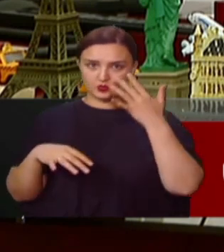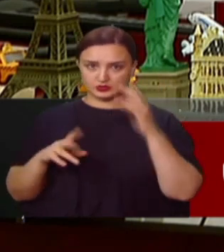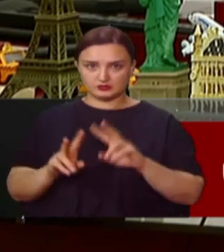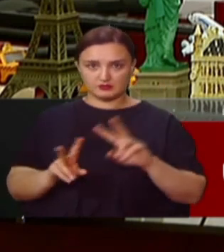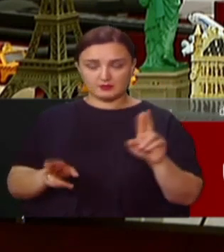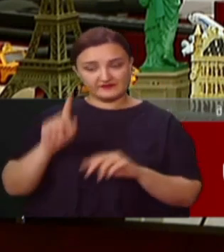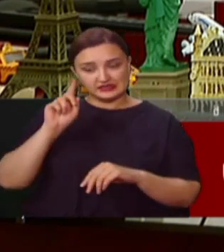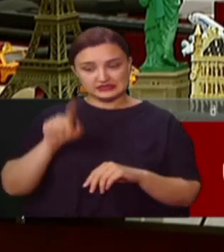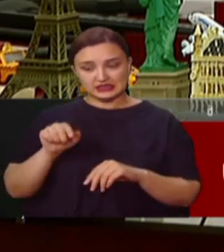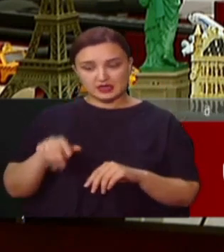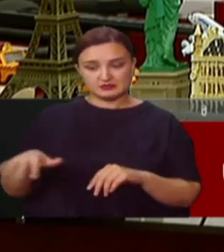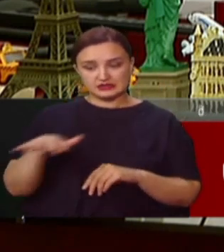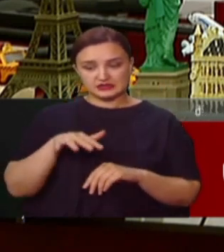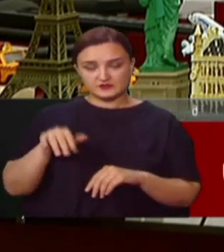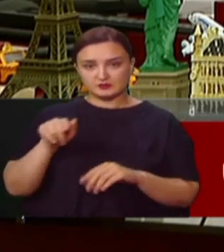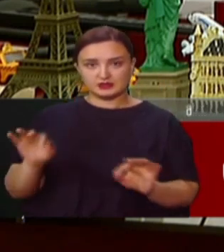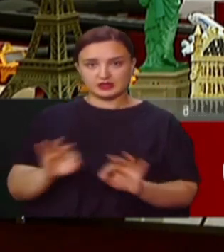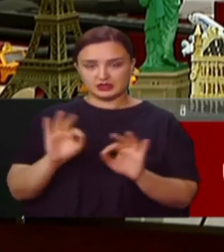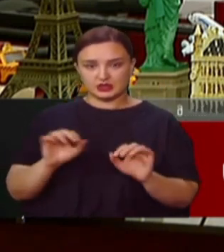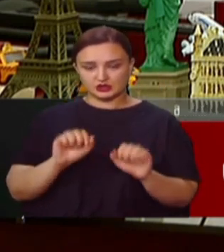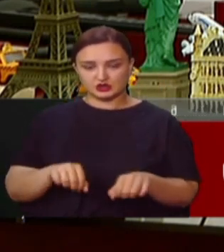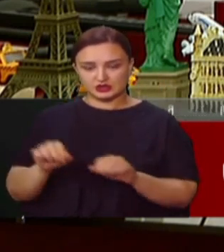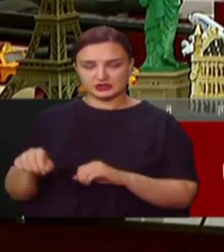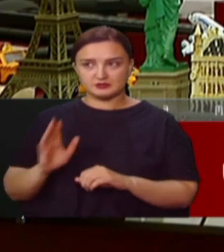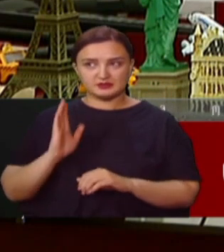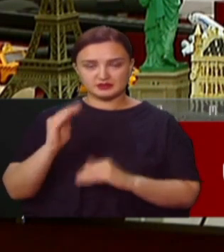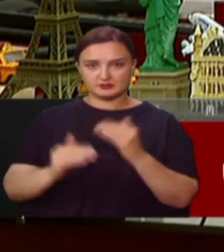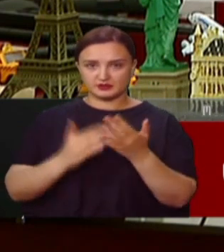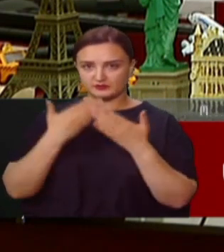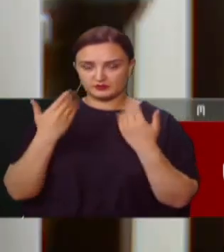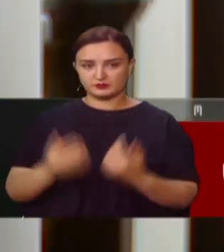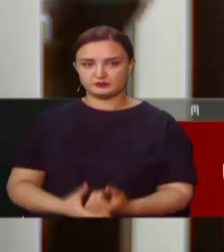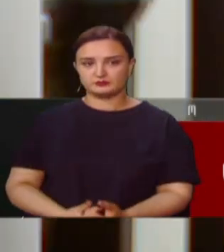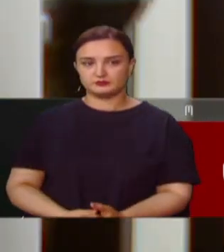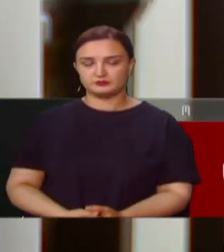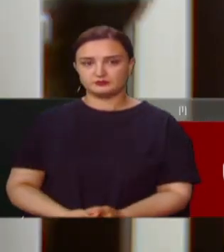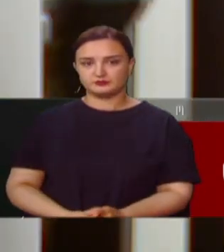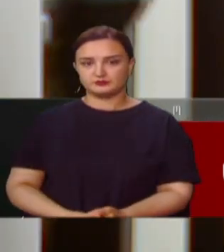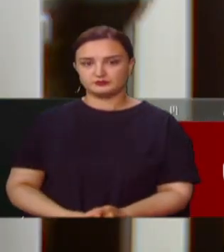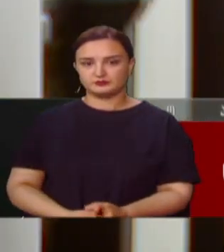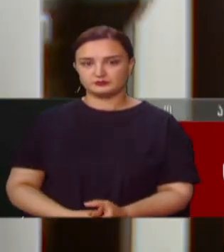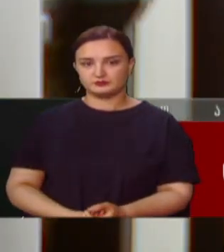ვინაიდან იციან, რომ ამ სივრცეში მათ არანაირი შანსი და პერსპექტივა არ გააჩნიათ.